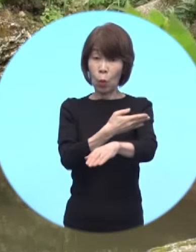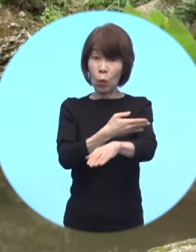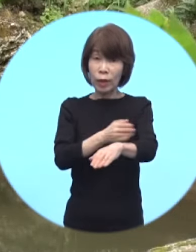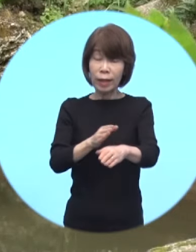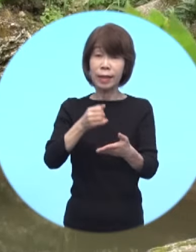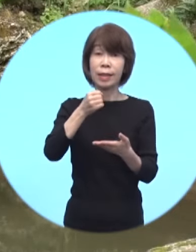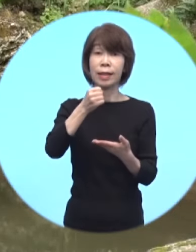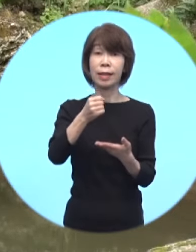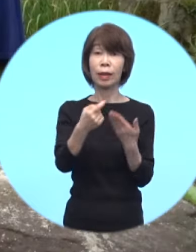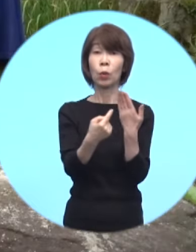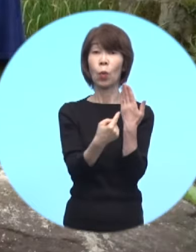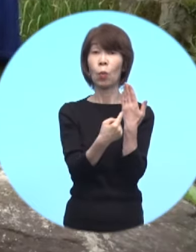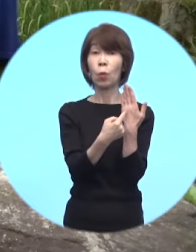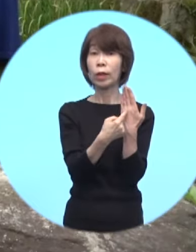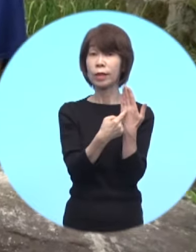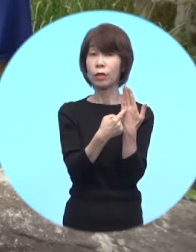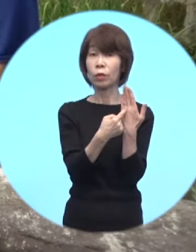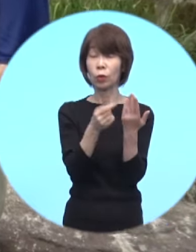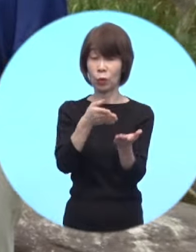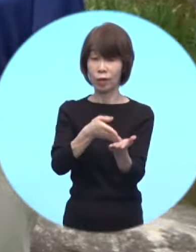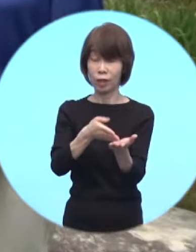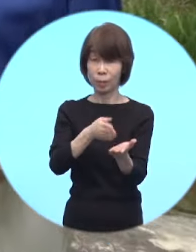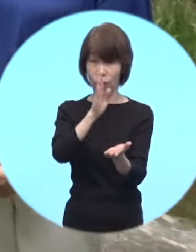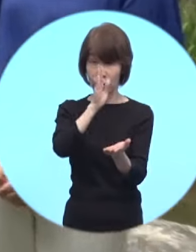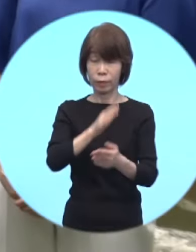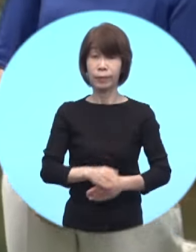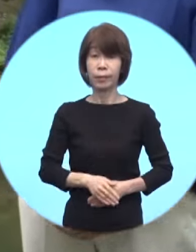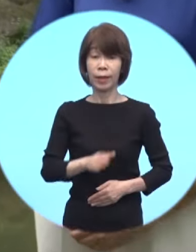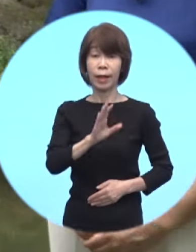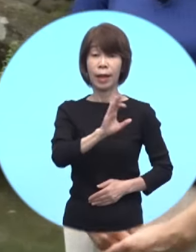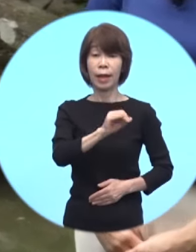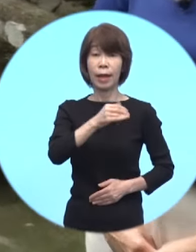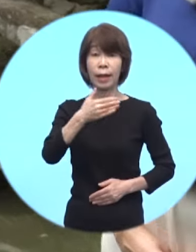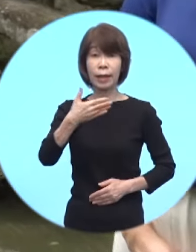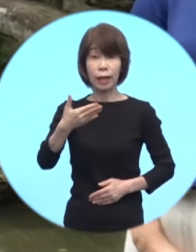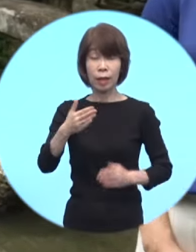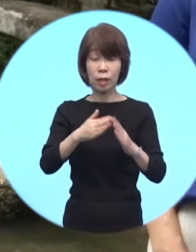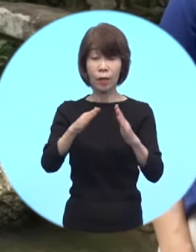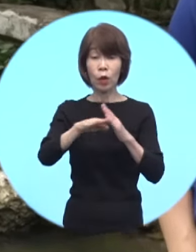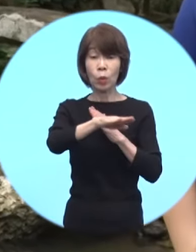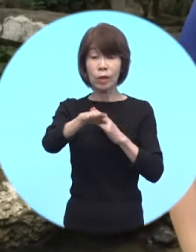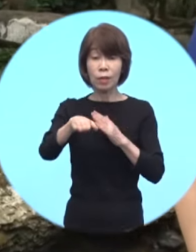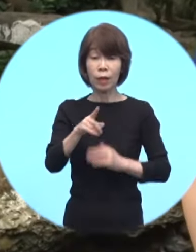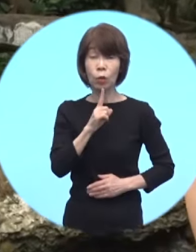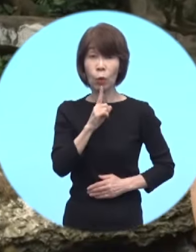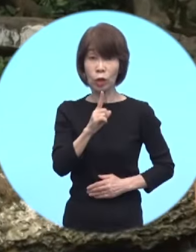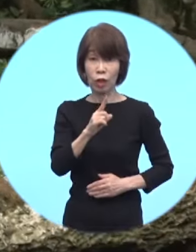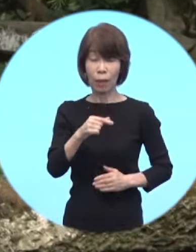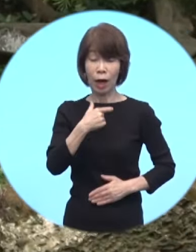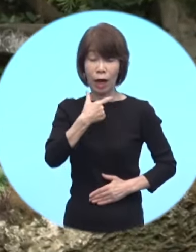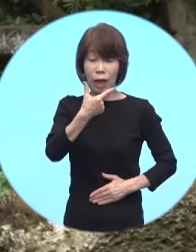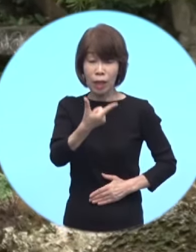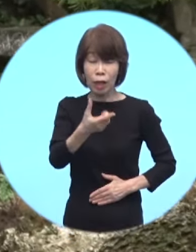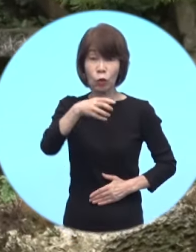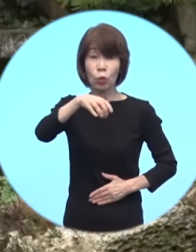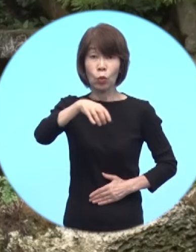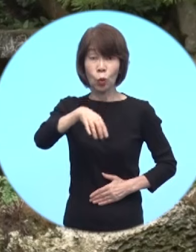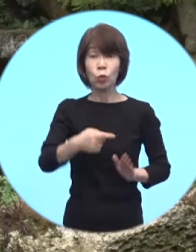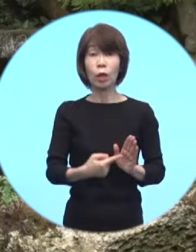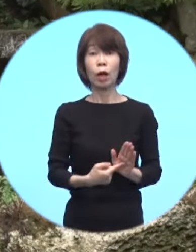イントを教えてください。 はい、金沢のお庭といえば、なんといっても兼六園が有名だと思うんですけども